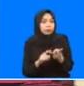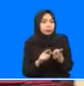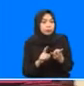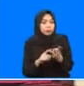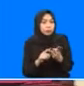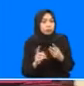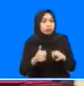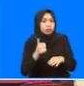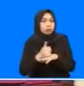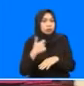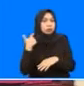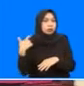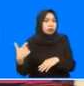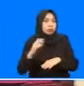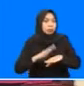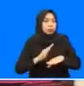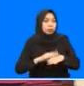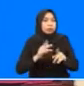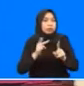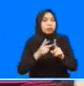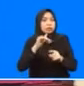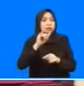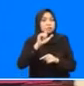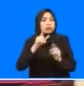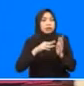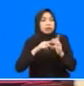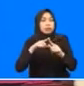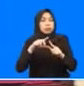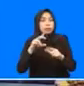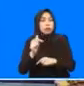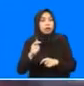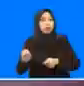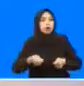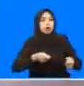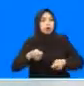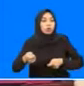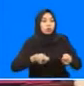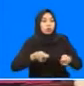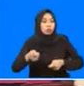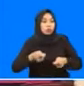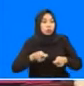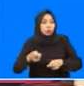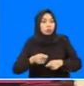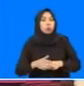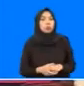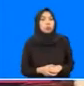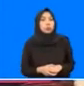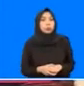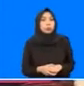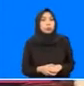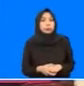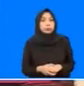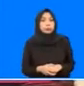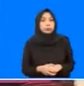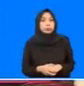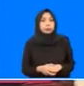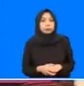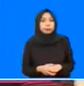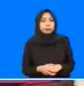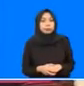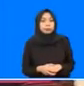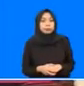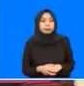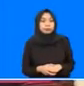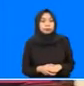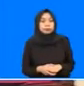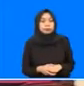Jenderal Kebudayaan, Bapak Hilmar Farid, selaku koordinator Ministerial Meeting on Culture. I would